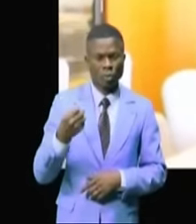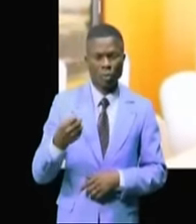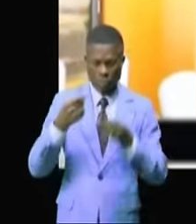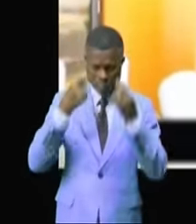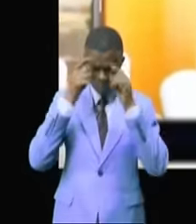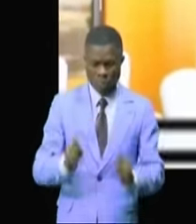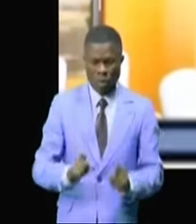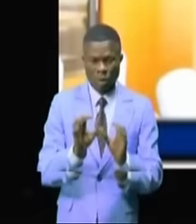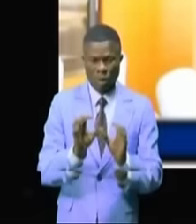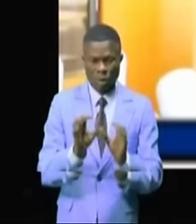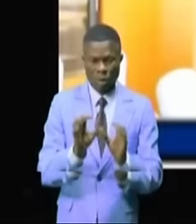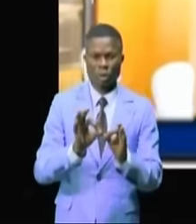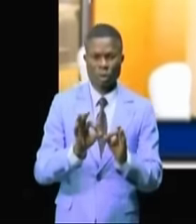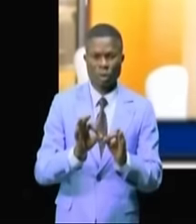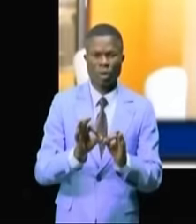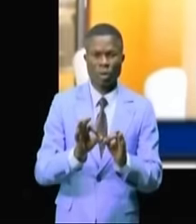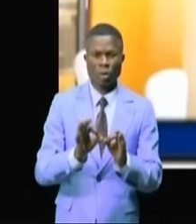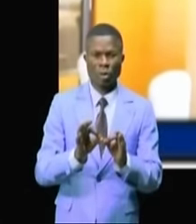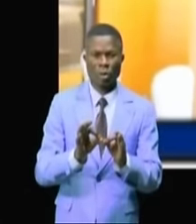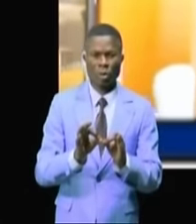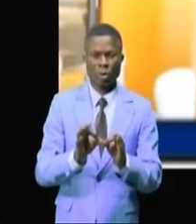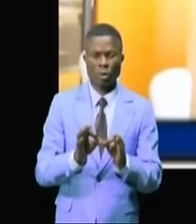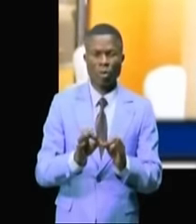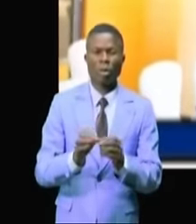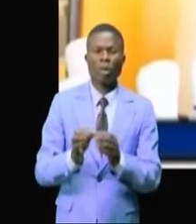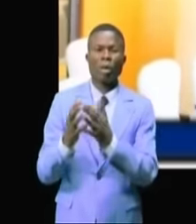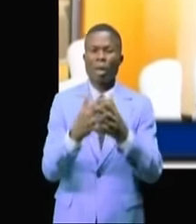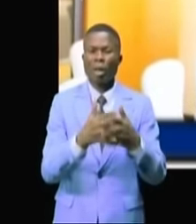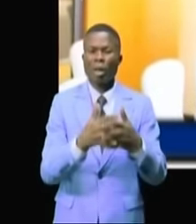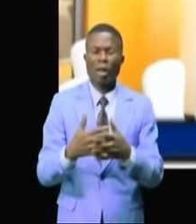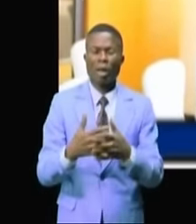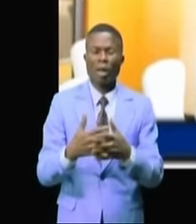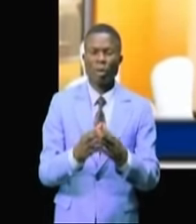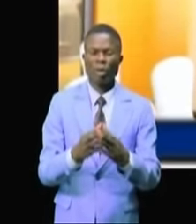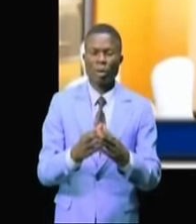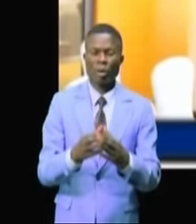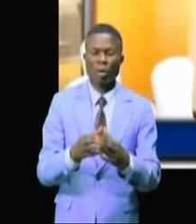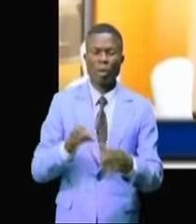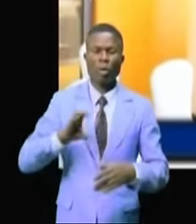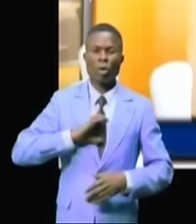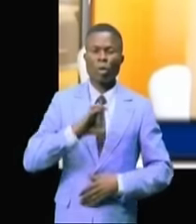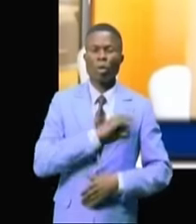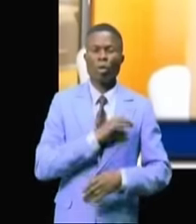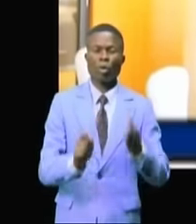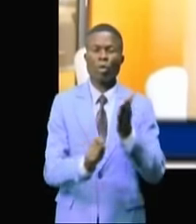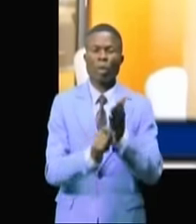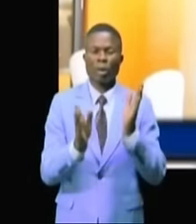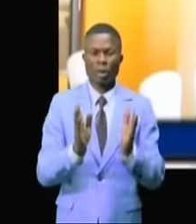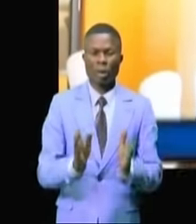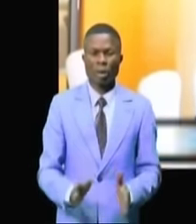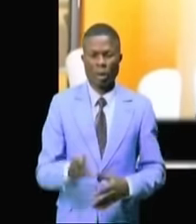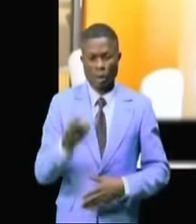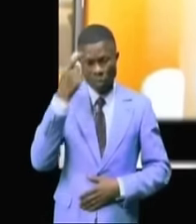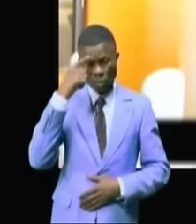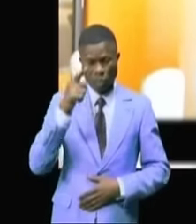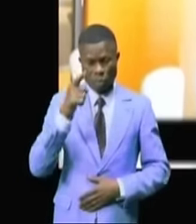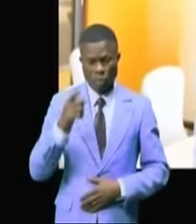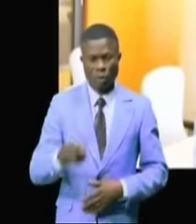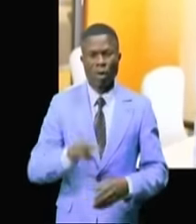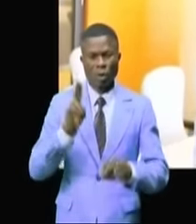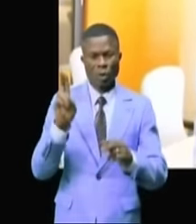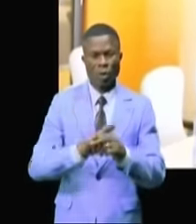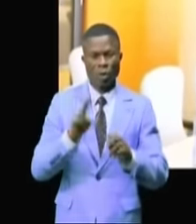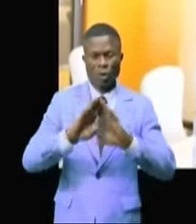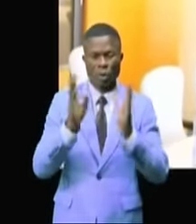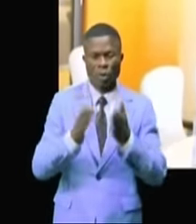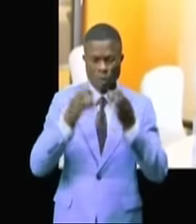mesures nécessaires en collaboration avec la commission technique pour mettre en œuvre toutes